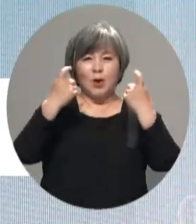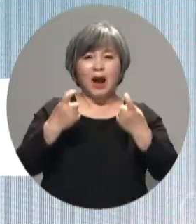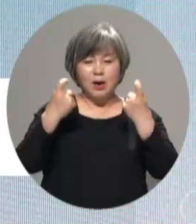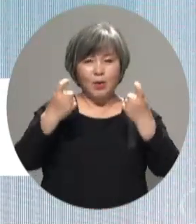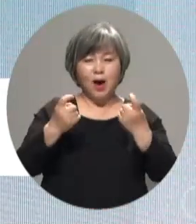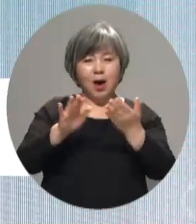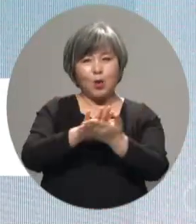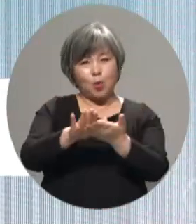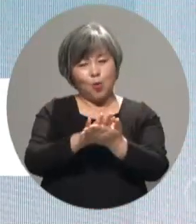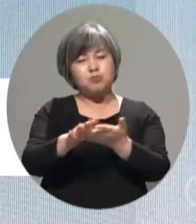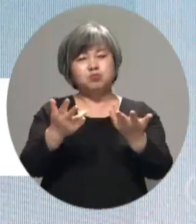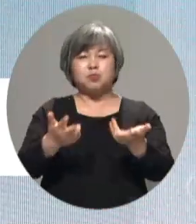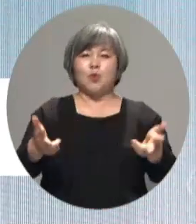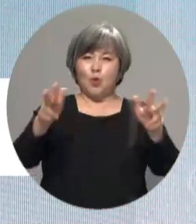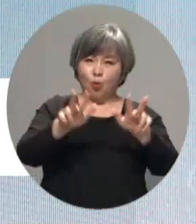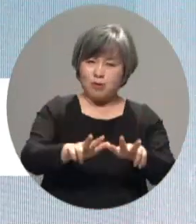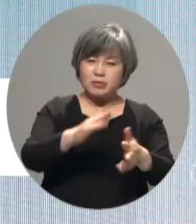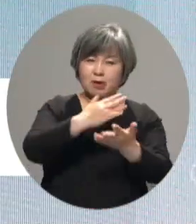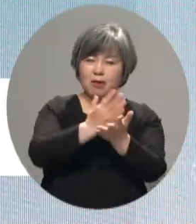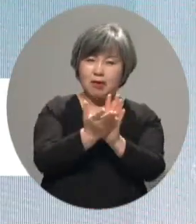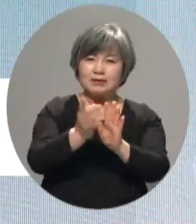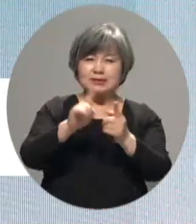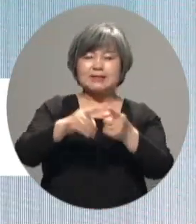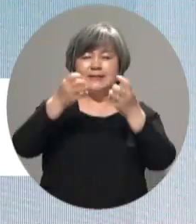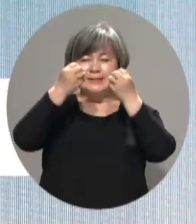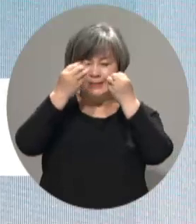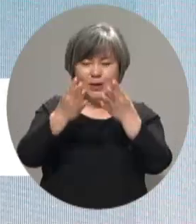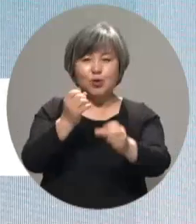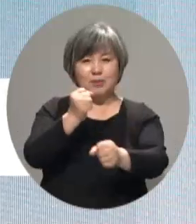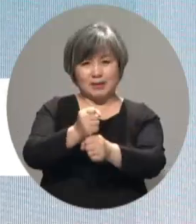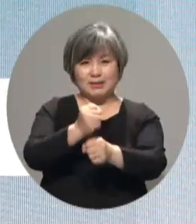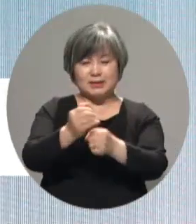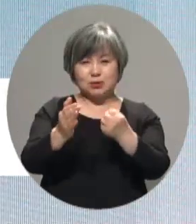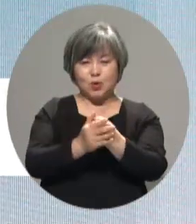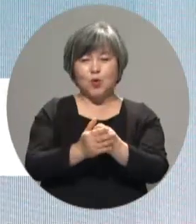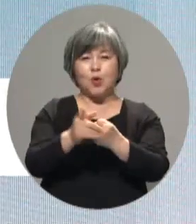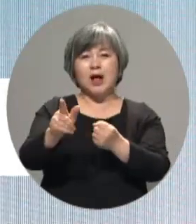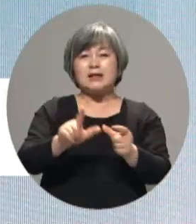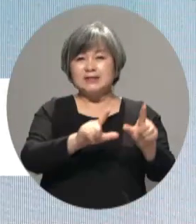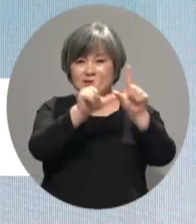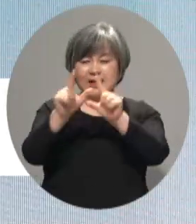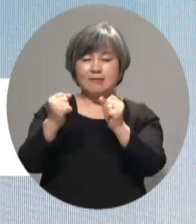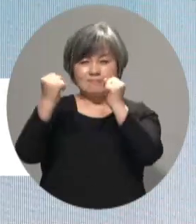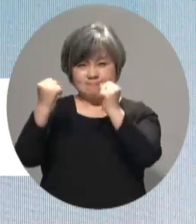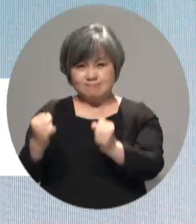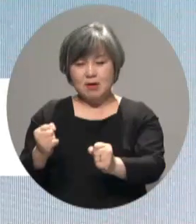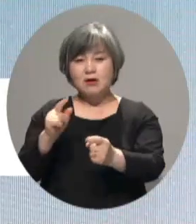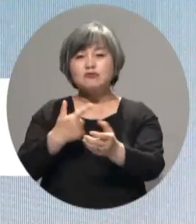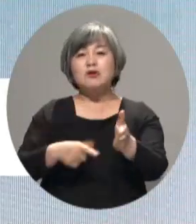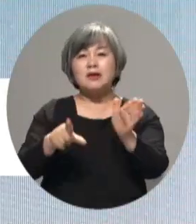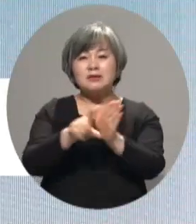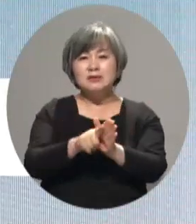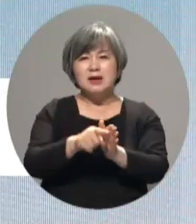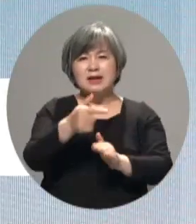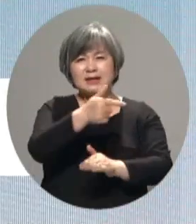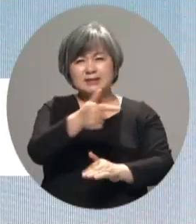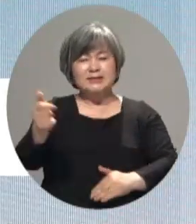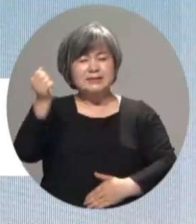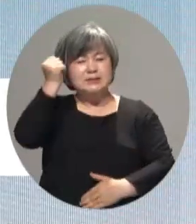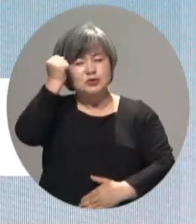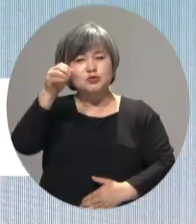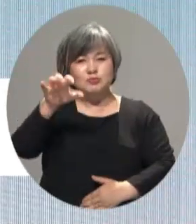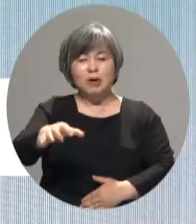테마파크와 레저 휴양시설 등을 새로이 조성하고 체류형 관광을 위한 대단히